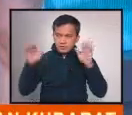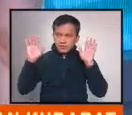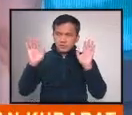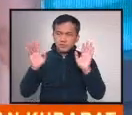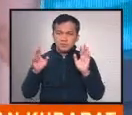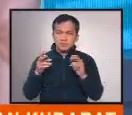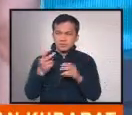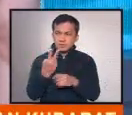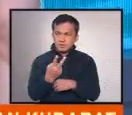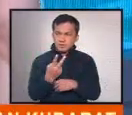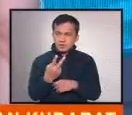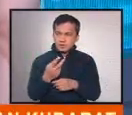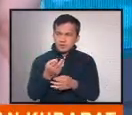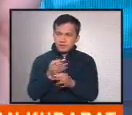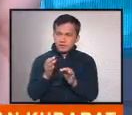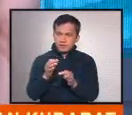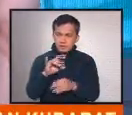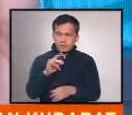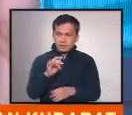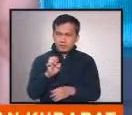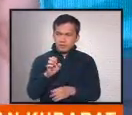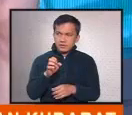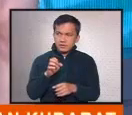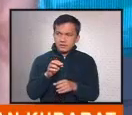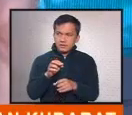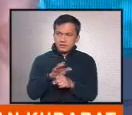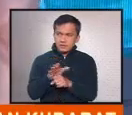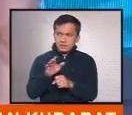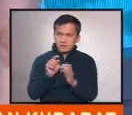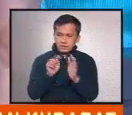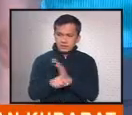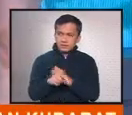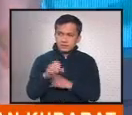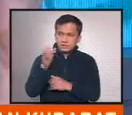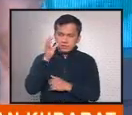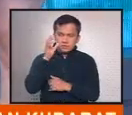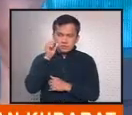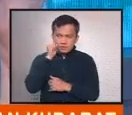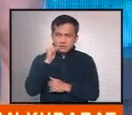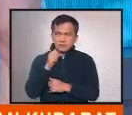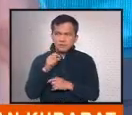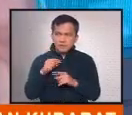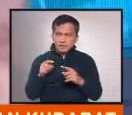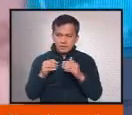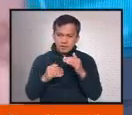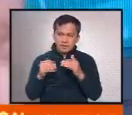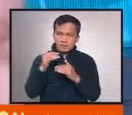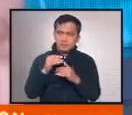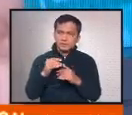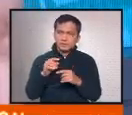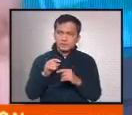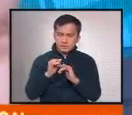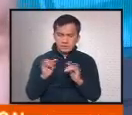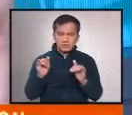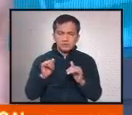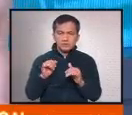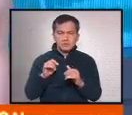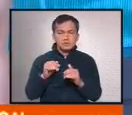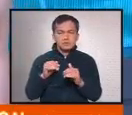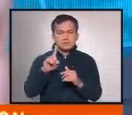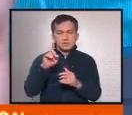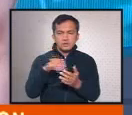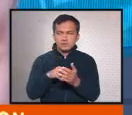sa sumuko ang dalawa sa mga pinalayang convicted rapist killer ng Chong sisters. Pero aabot pa rin sa higit 1,000